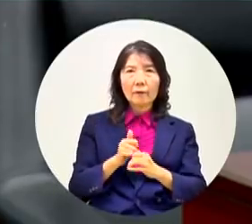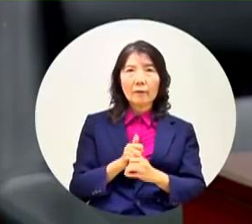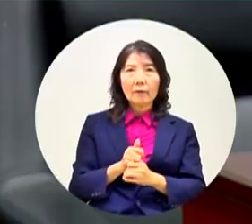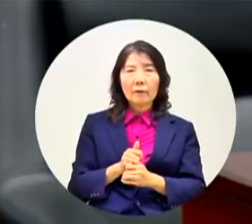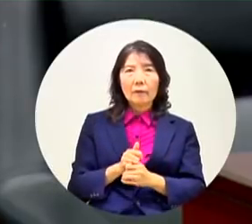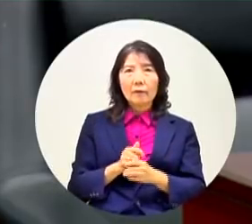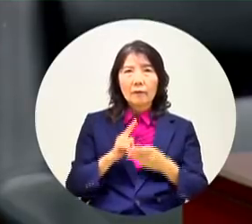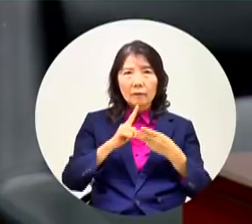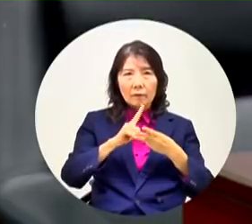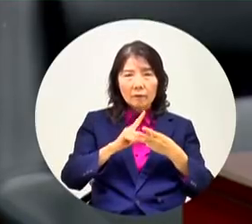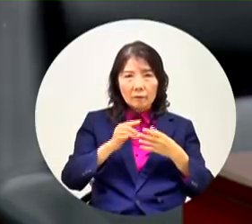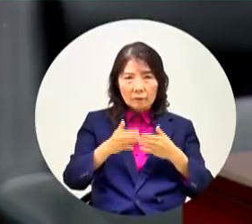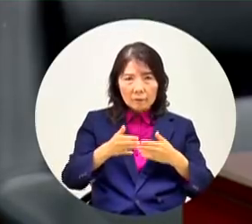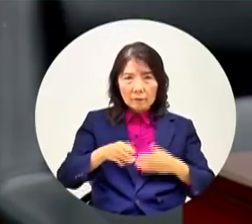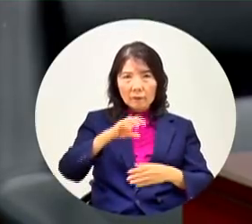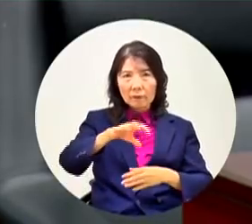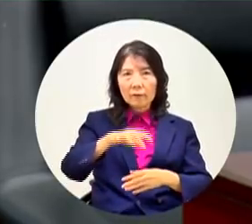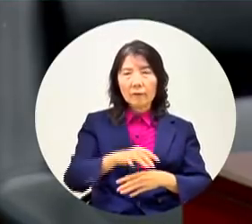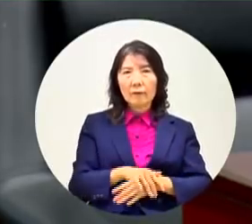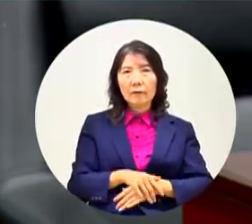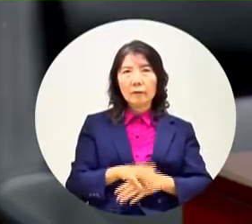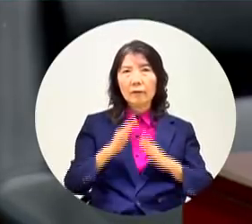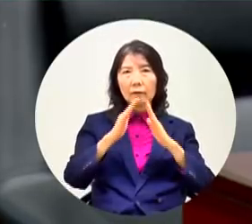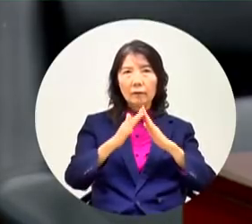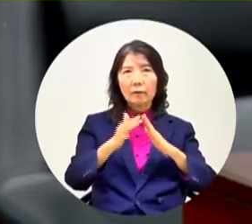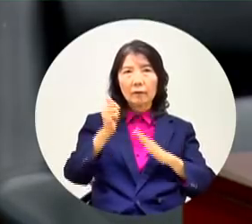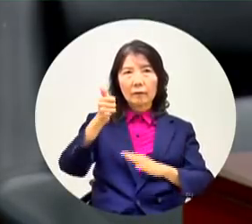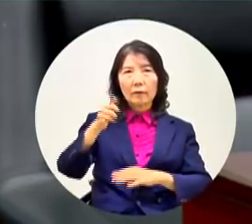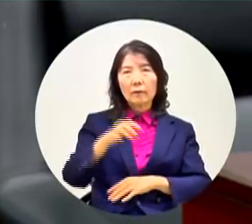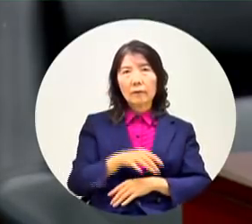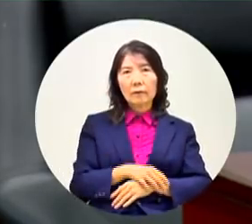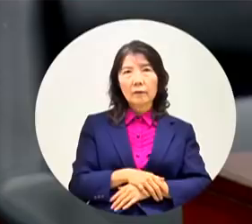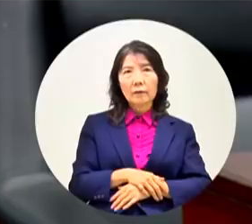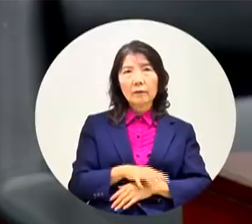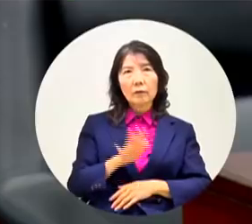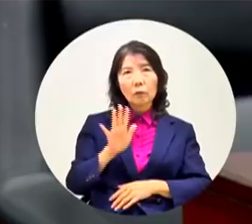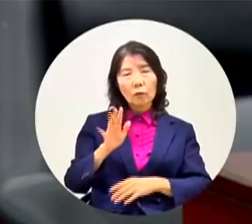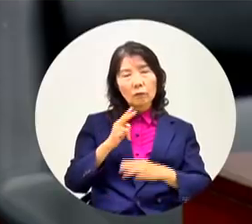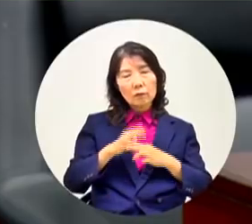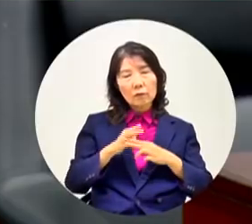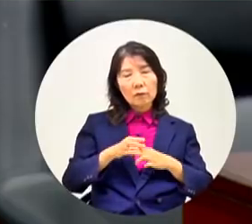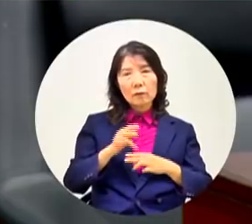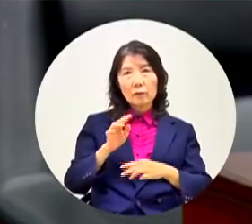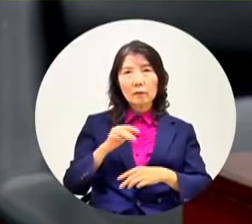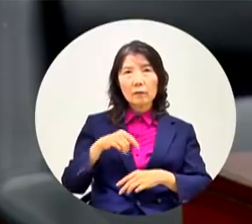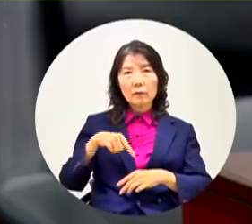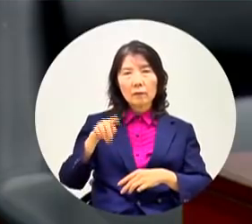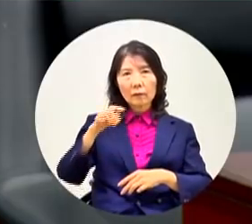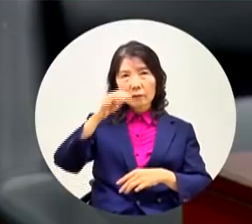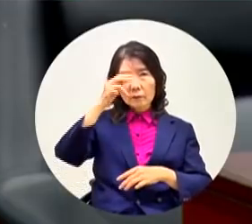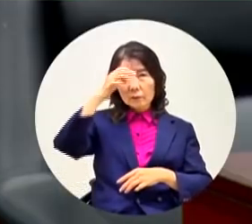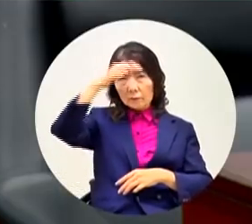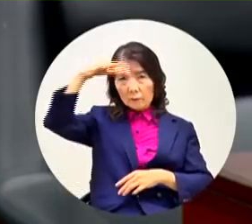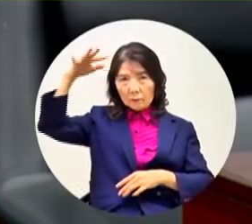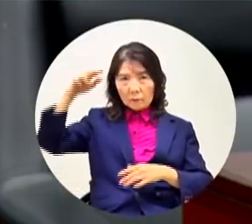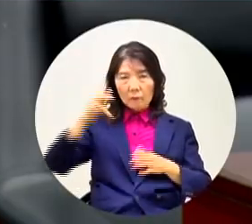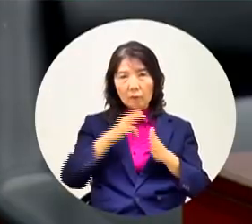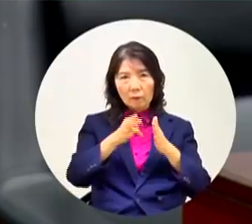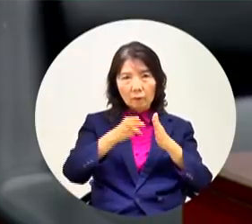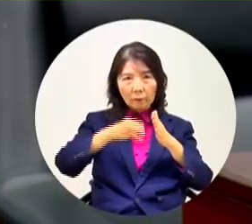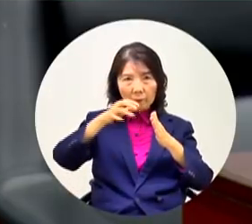是市长，这你有信心来去把我们凤山车